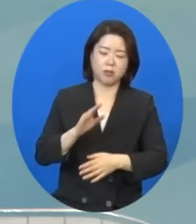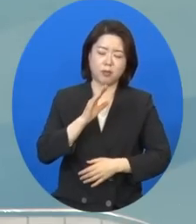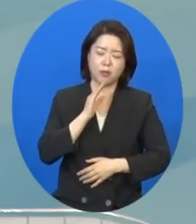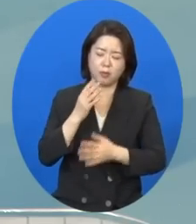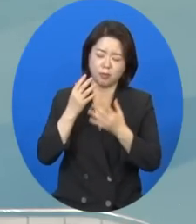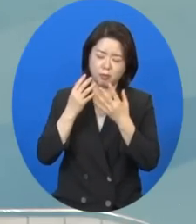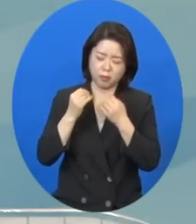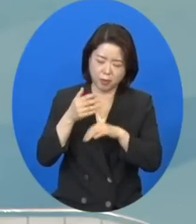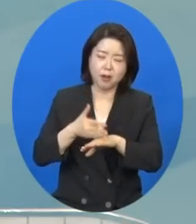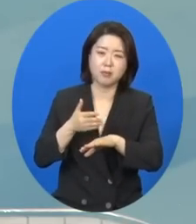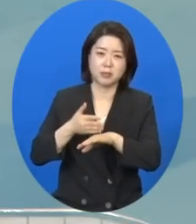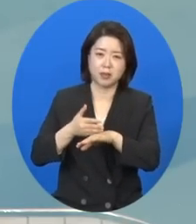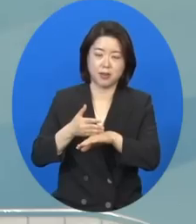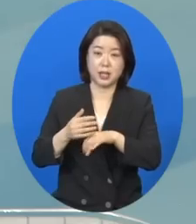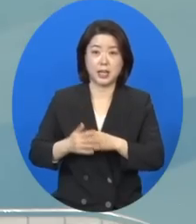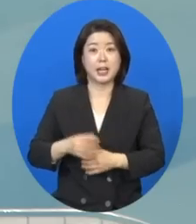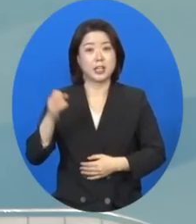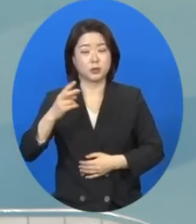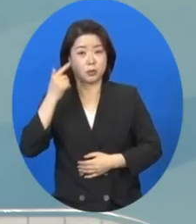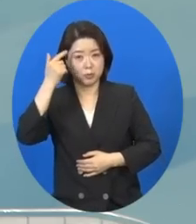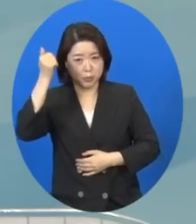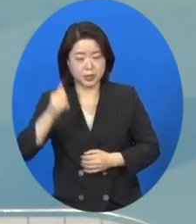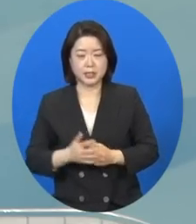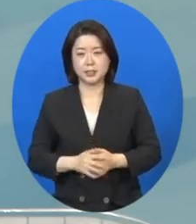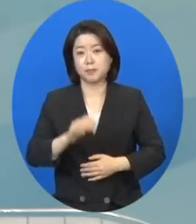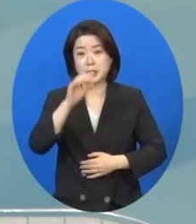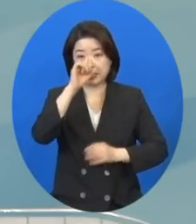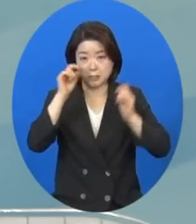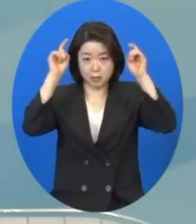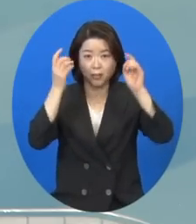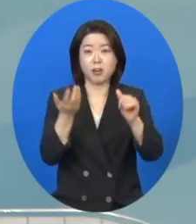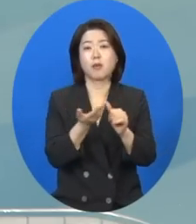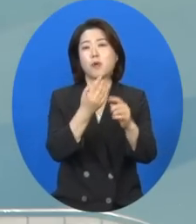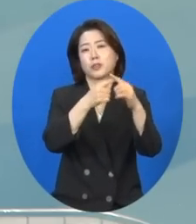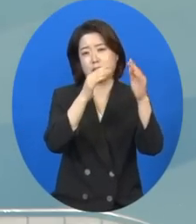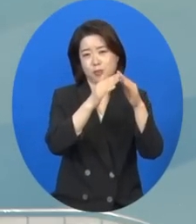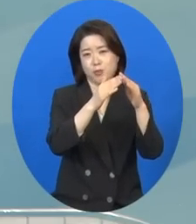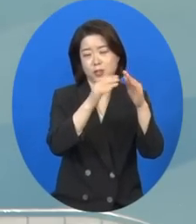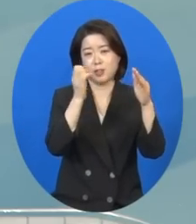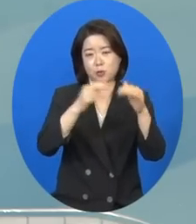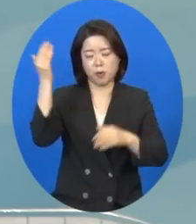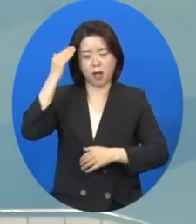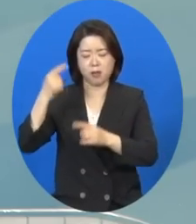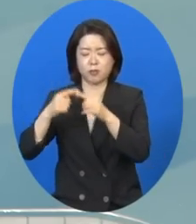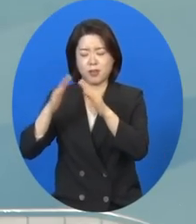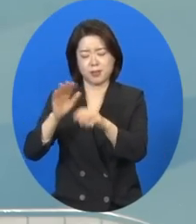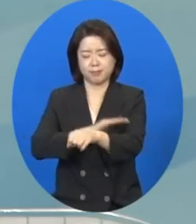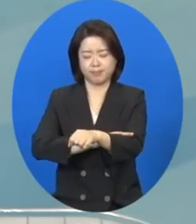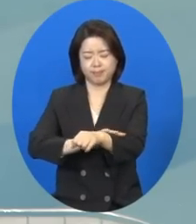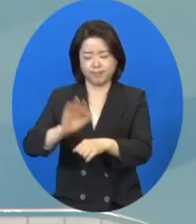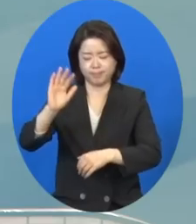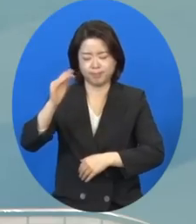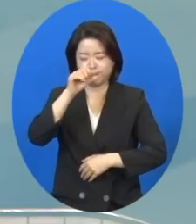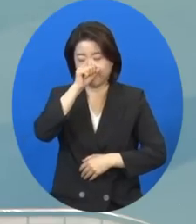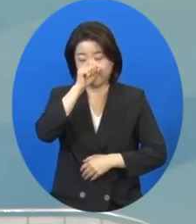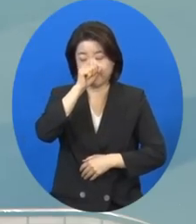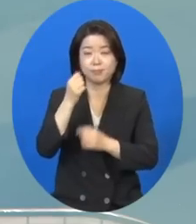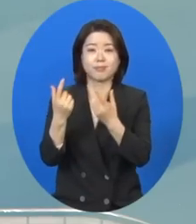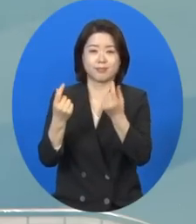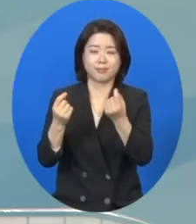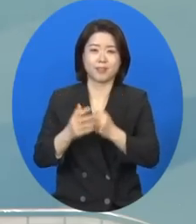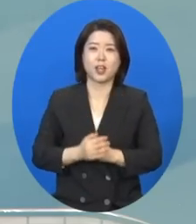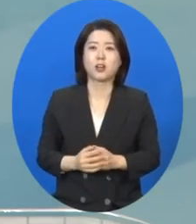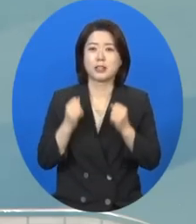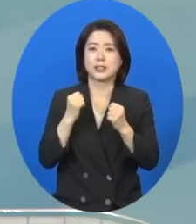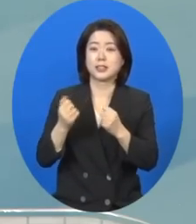감사했는지 그러면서 목사님 선한목자교회가 그리고 한국 교회가 잘 됐으면 좋겠습니다 그러면서